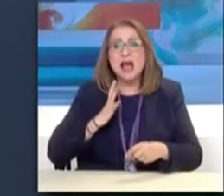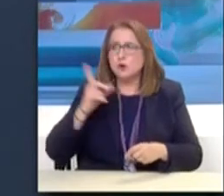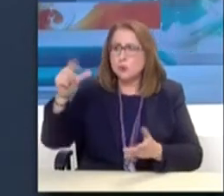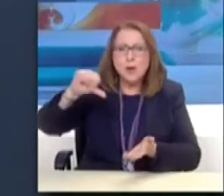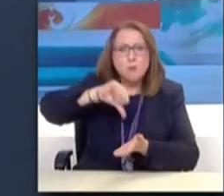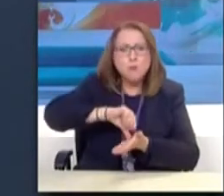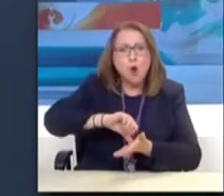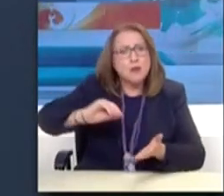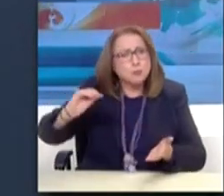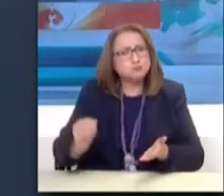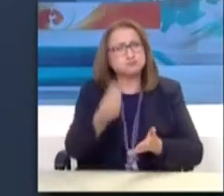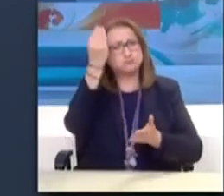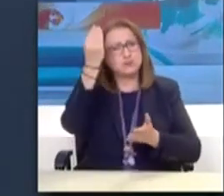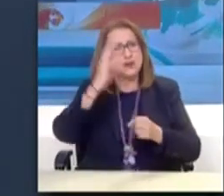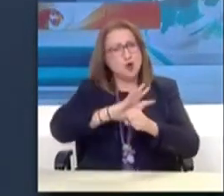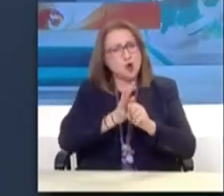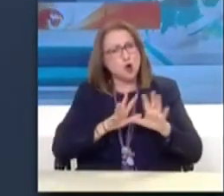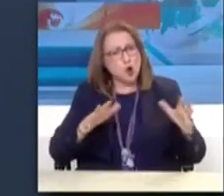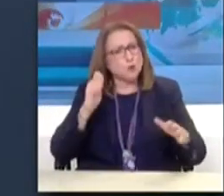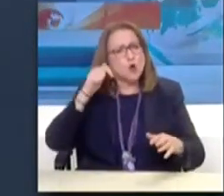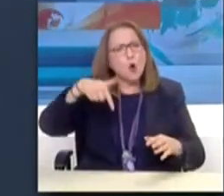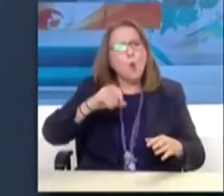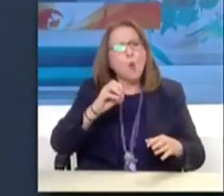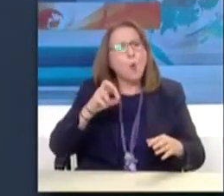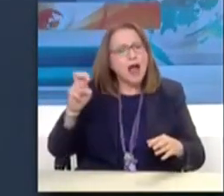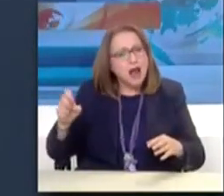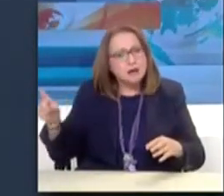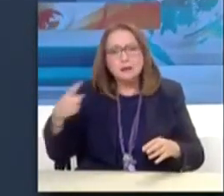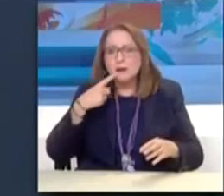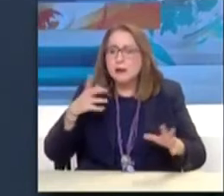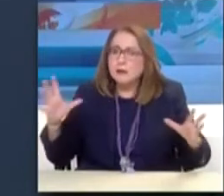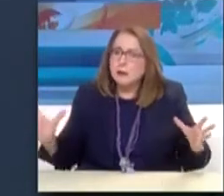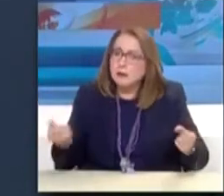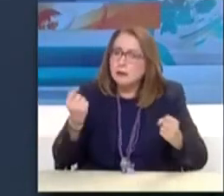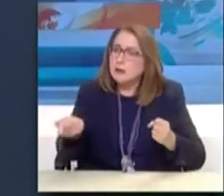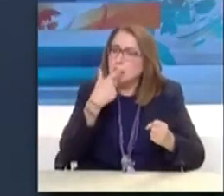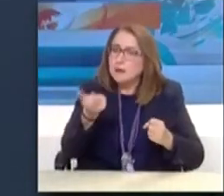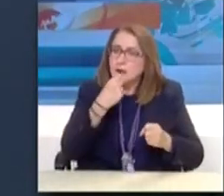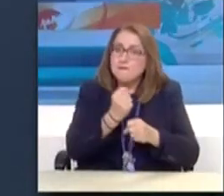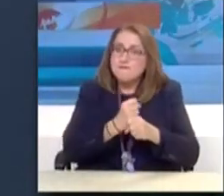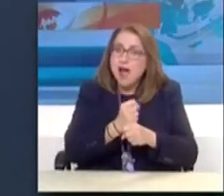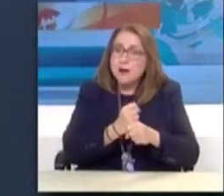Σέντζεν, η οποία έδειξε αρνητικοποίηση του ιού εντός 4 ημερών από τη χορήγηση του φαρμάκου.